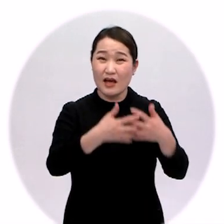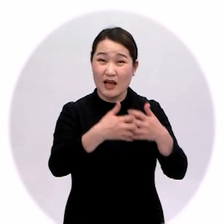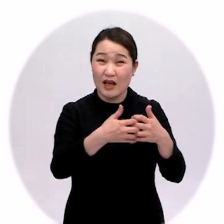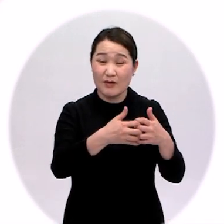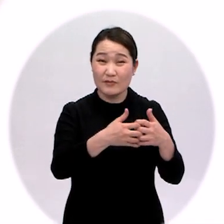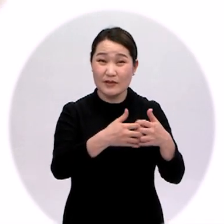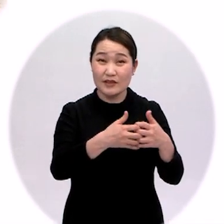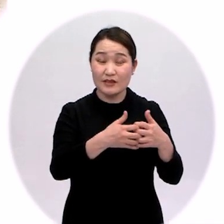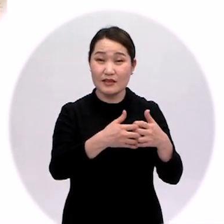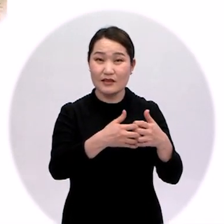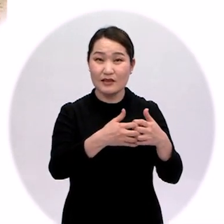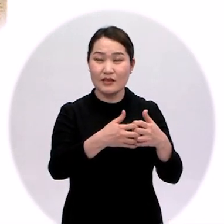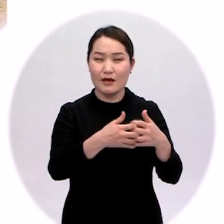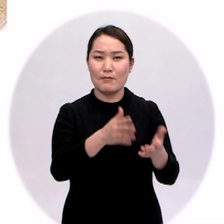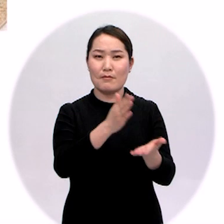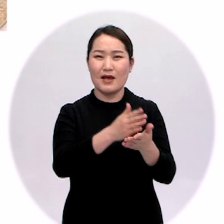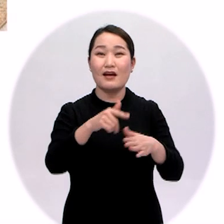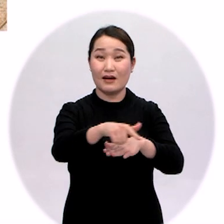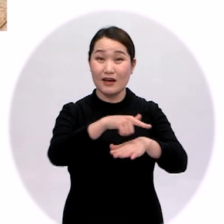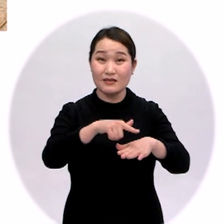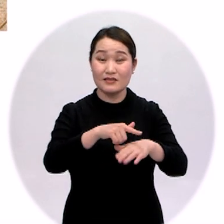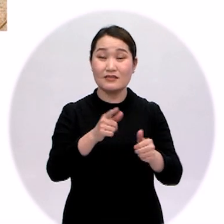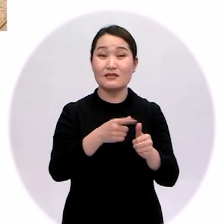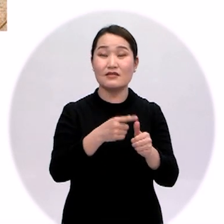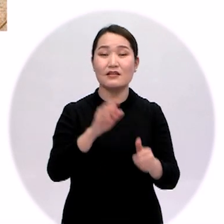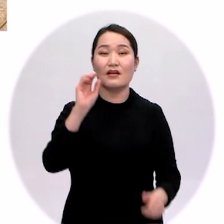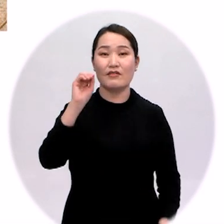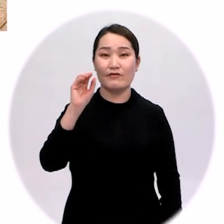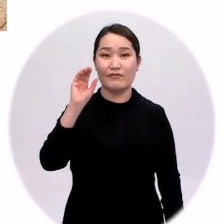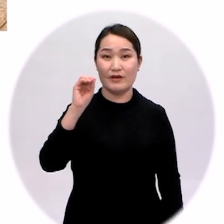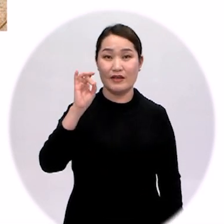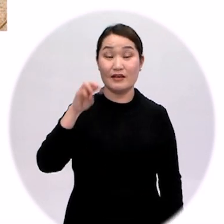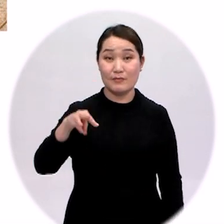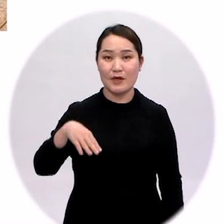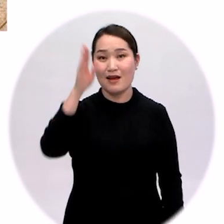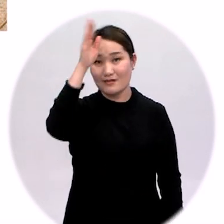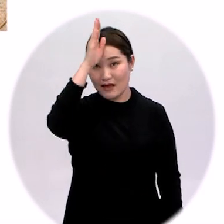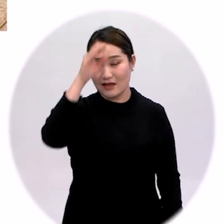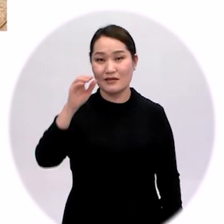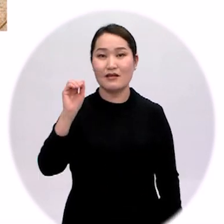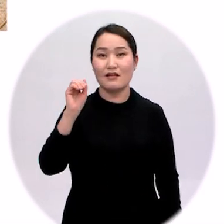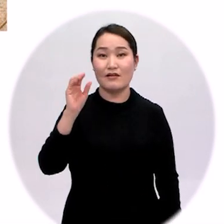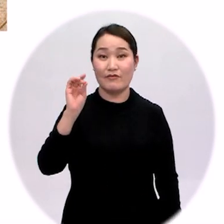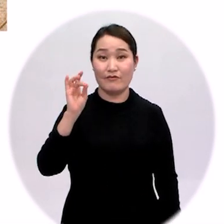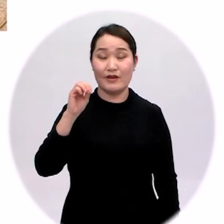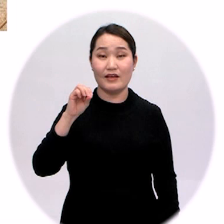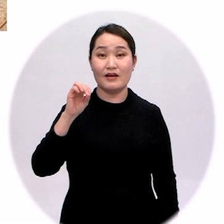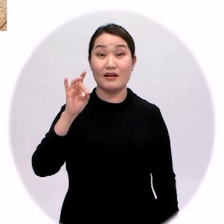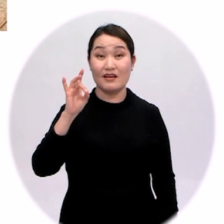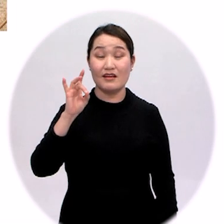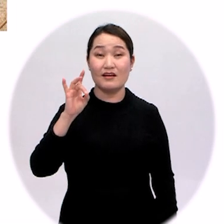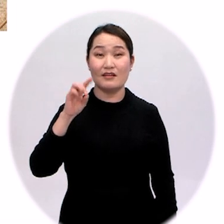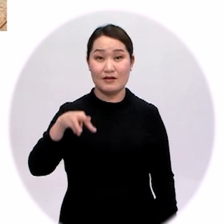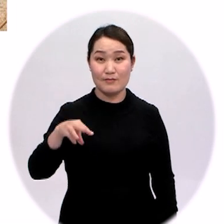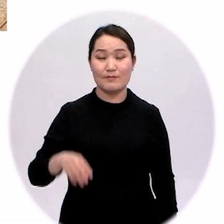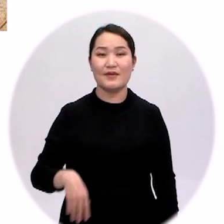өсгөж үржүүлдэг, үржүүлгийн газрыг ферм гэж нэрлэдэг байгаа. Дахианы ферм, гахааны ферм